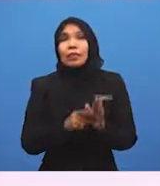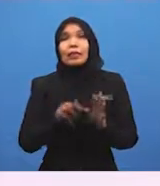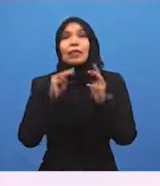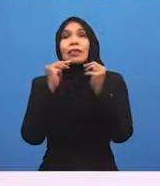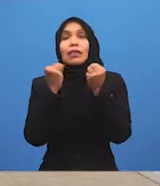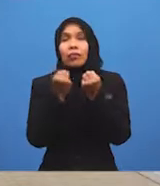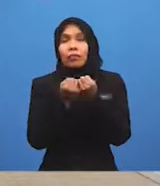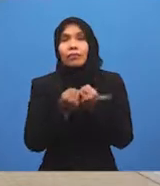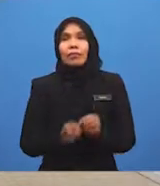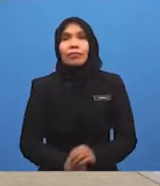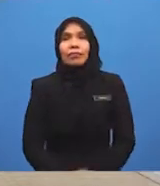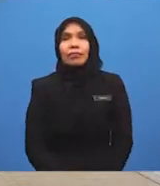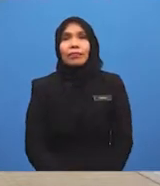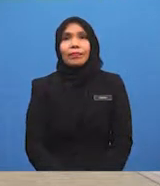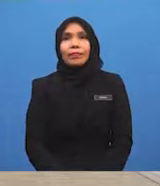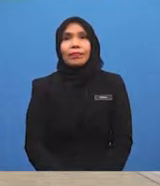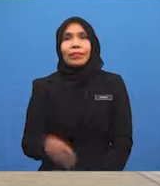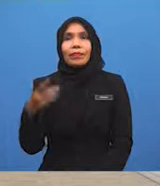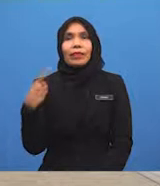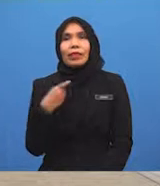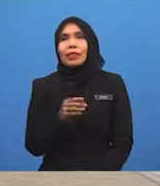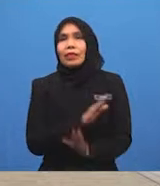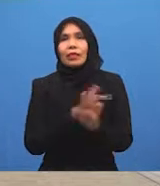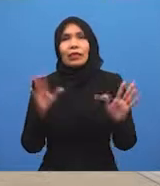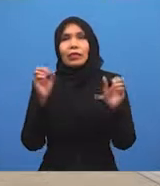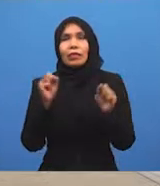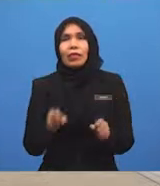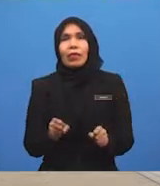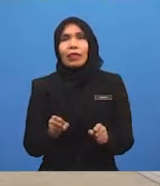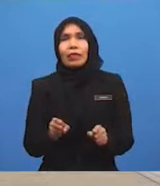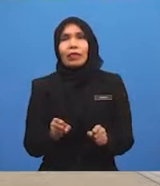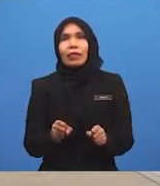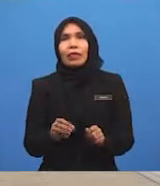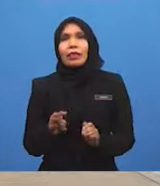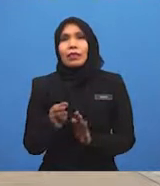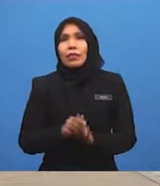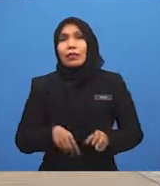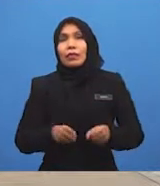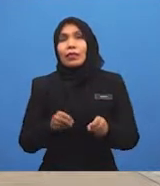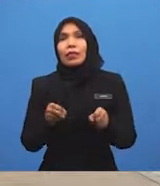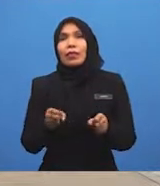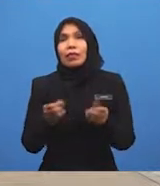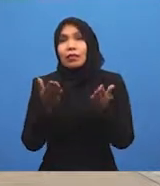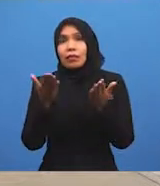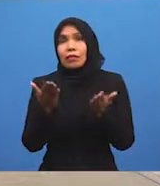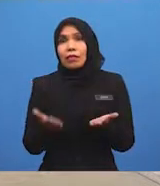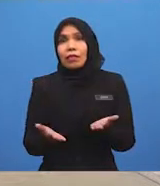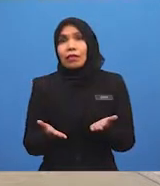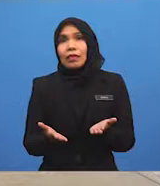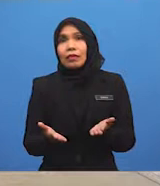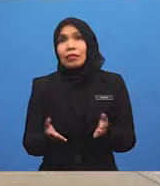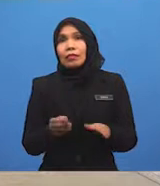sebarang majlis. Kita tidak boleh bersikap berat sebelah agar hubungan antara jiran erat